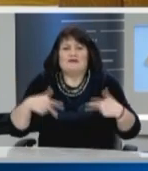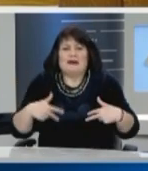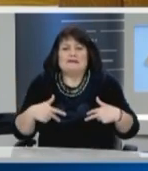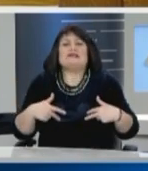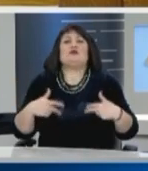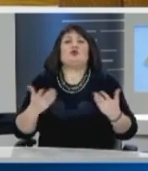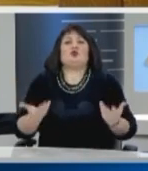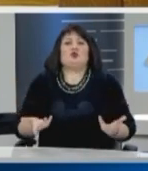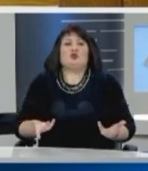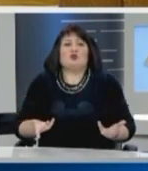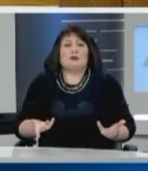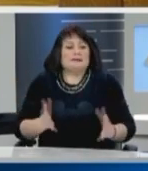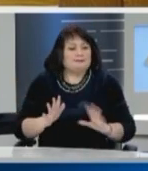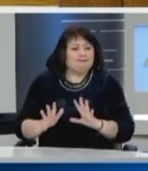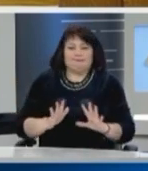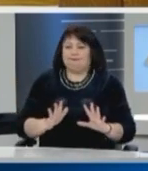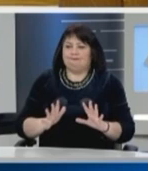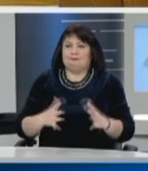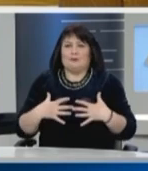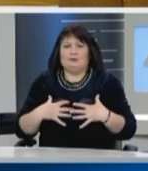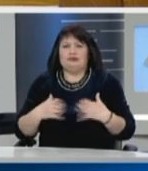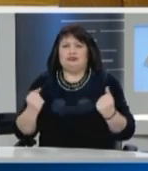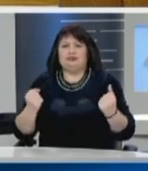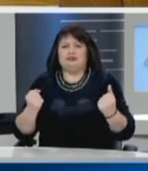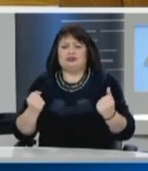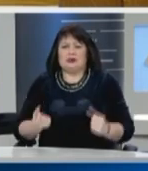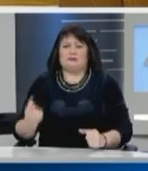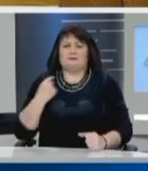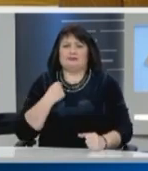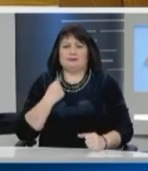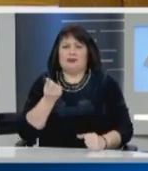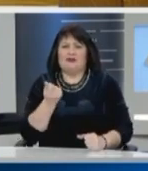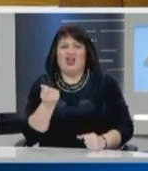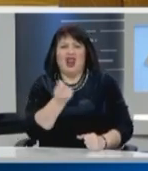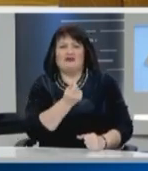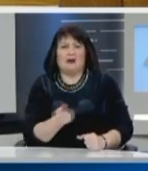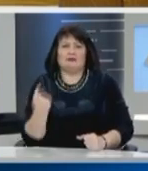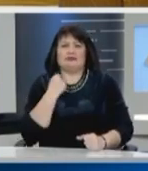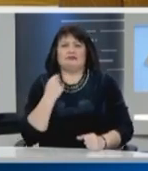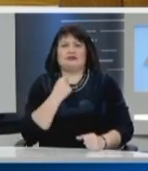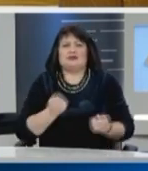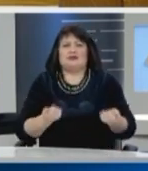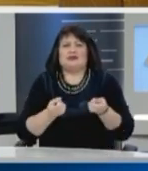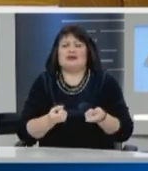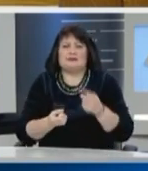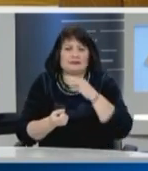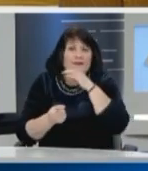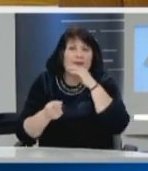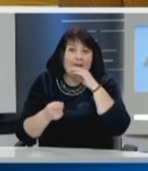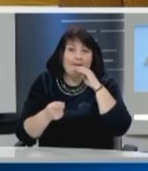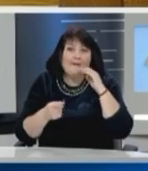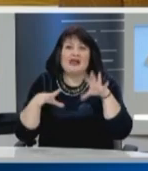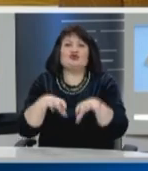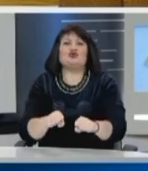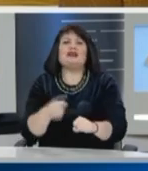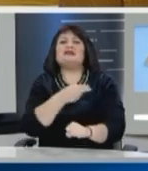Άρχισαν να αισθάνονται οργισμένοι και αμήχανοι που έχασαν την κότα με τα χρυσά αυγά. Διότι για αυτούς αυτό ήταν η